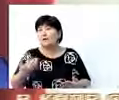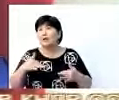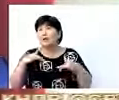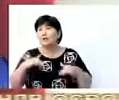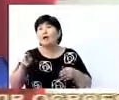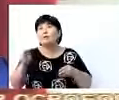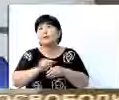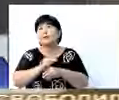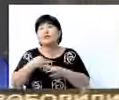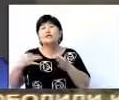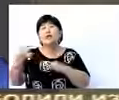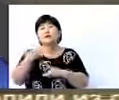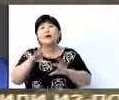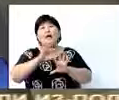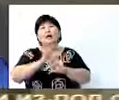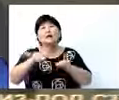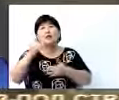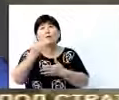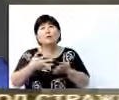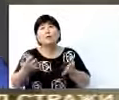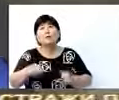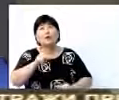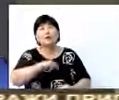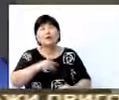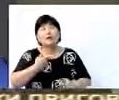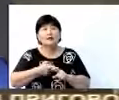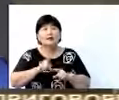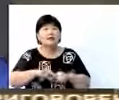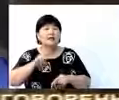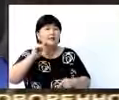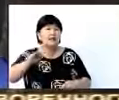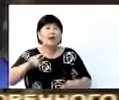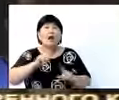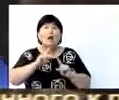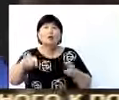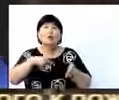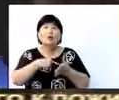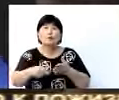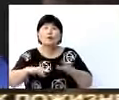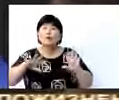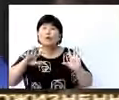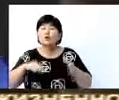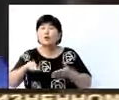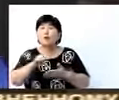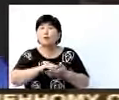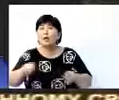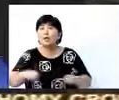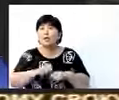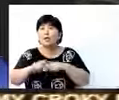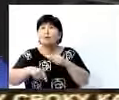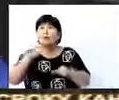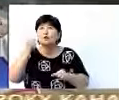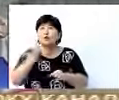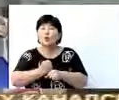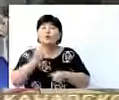проведена профилактическая беседа. Разъяснены правила приема на работу несовершеннолетних. Особо подчеркнуто, в случае повтора нарушений последует